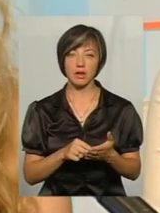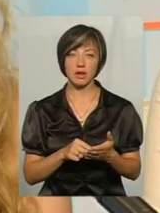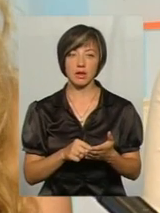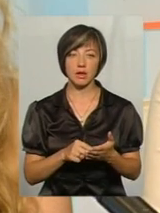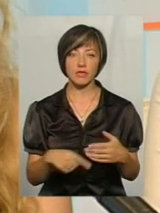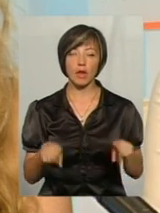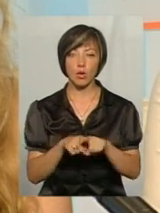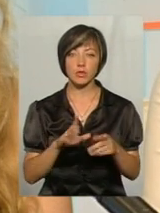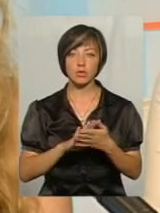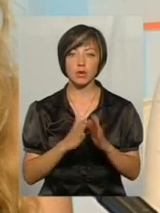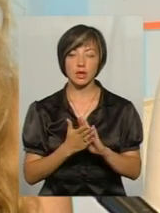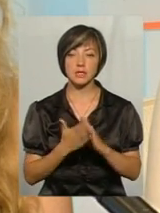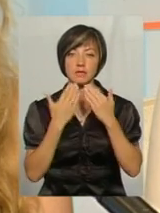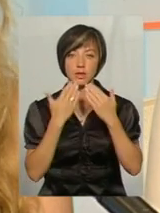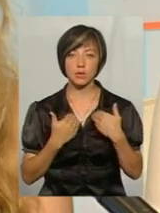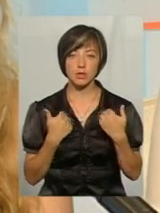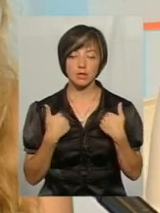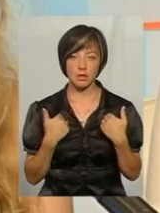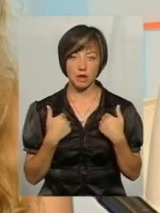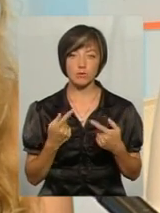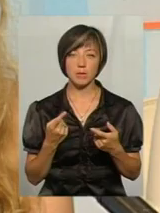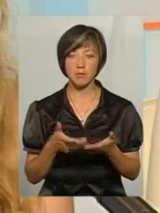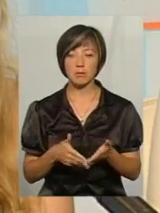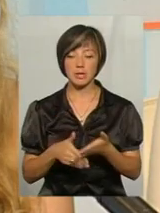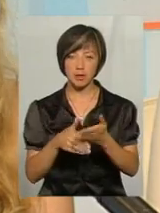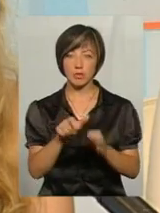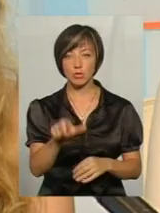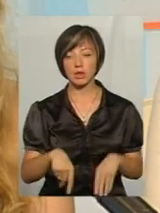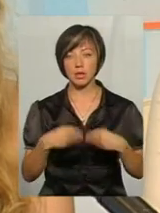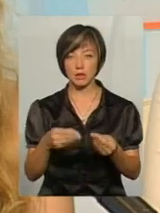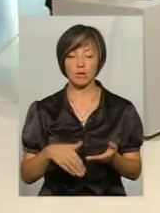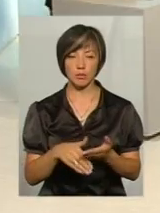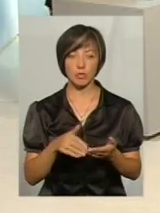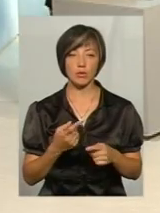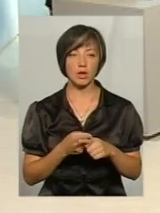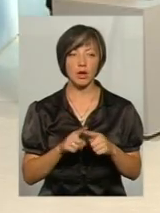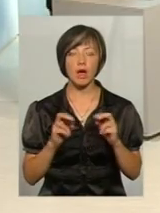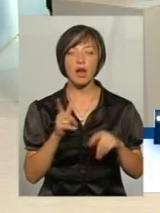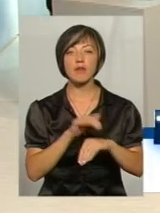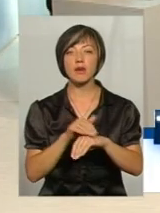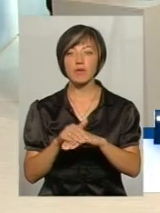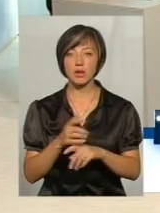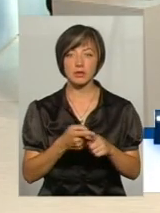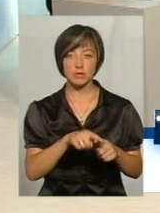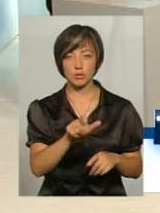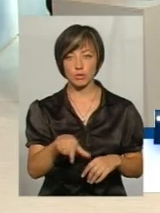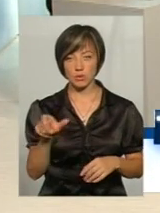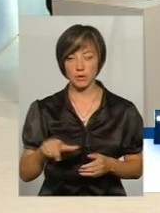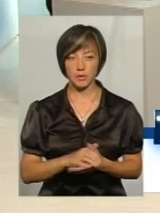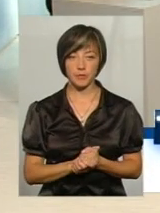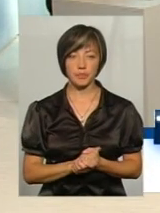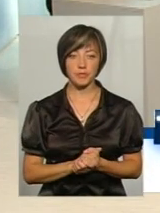була в такій ситуації, вони звертаються до нас, що ми підтримали людину, надали допомогу їй. А як ви виявляєте цих людей?